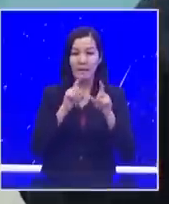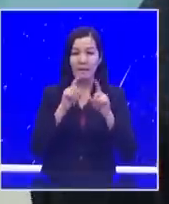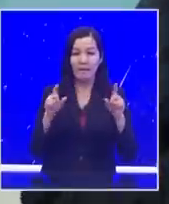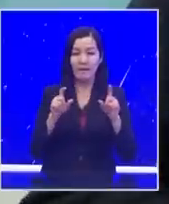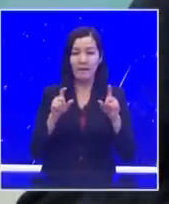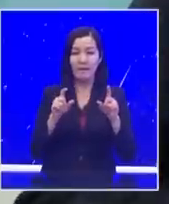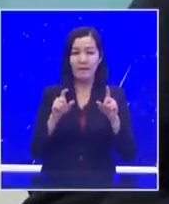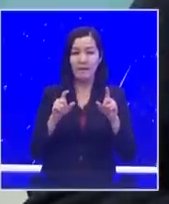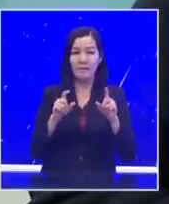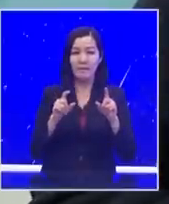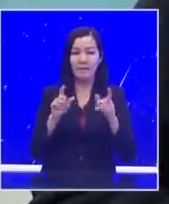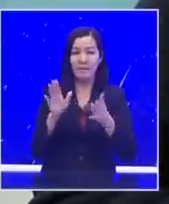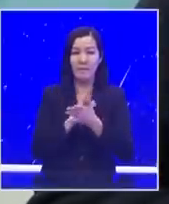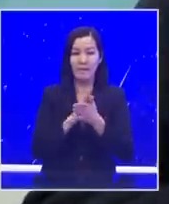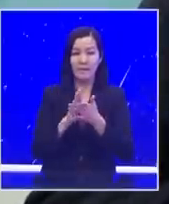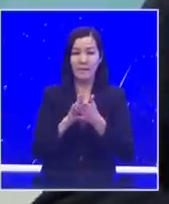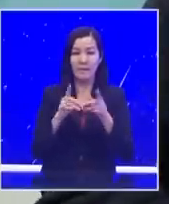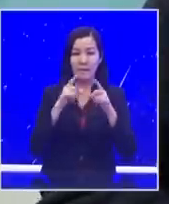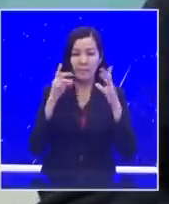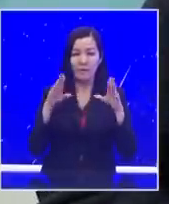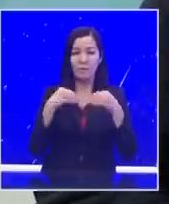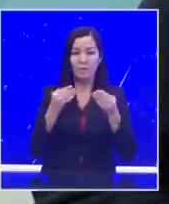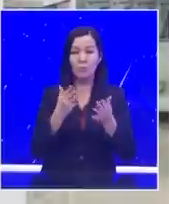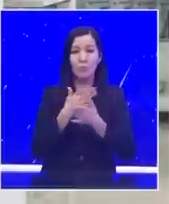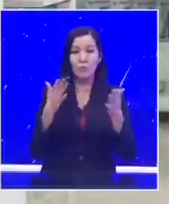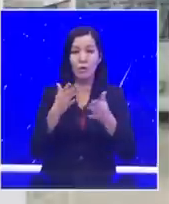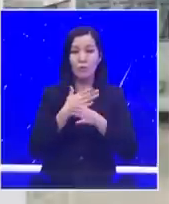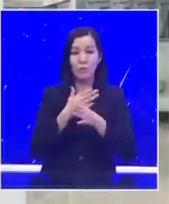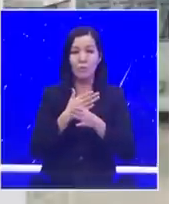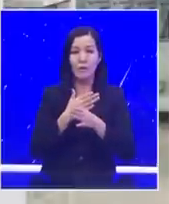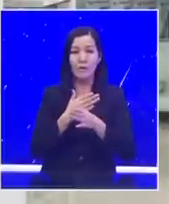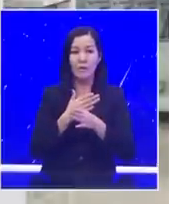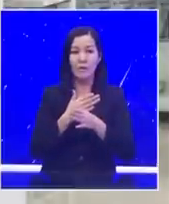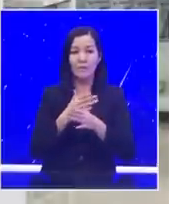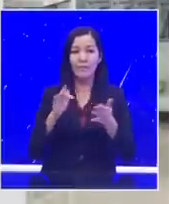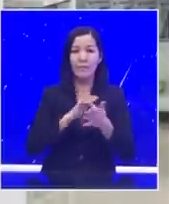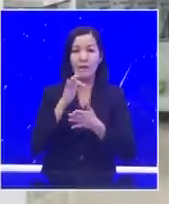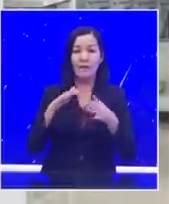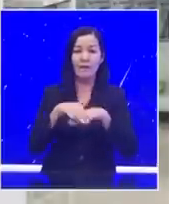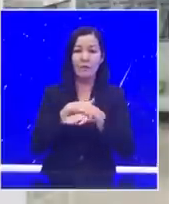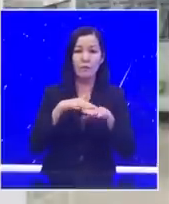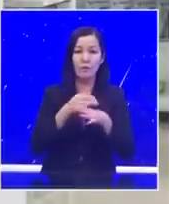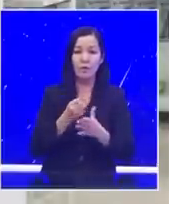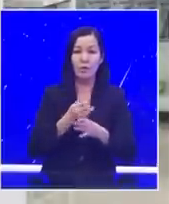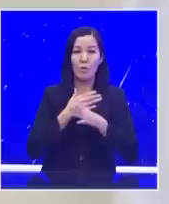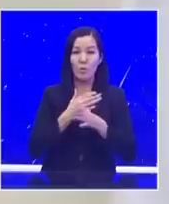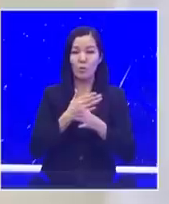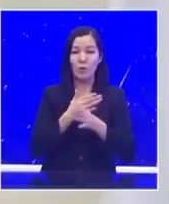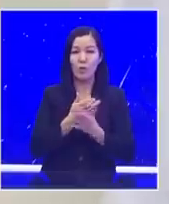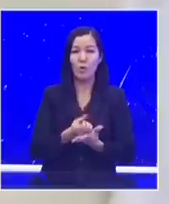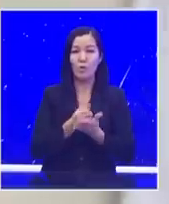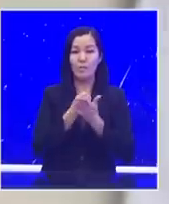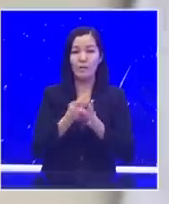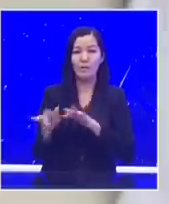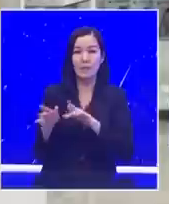бізге мынандай маска тегін беріп жатыр. Бұның өзі де көмек енді. Орталық дәріхана осындай қалалық тұрғындарды қолдау мақсатында осындай